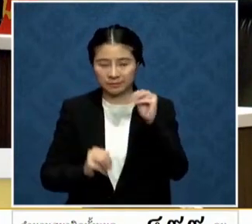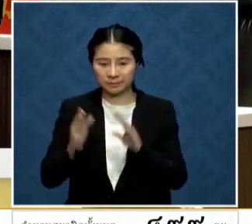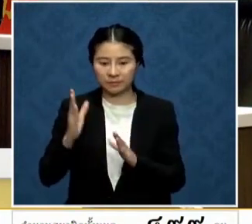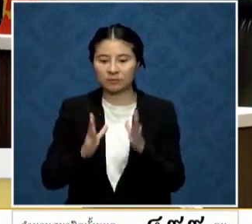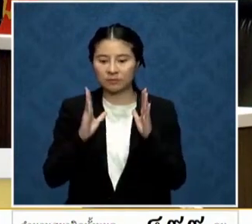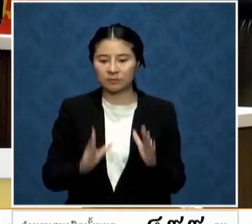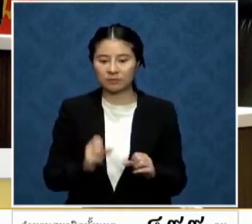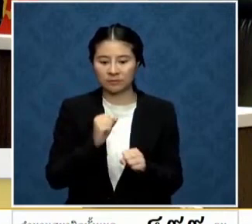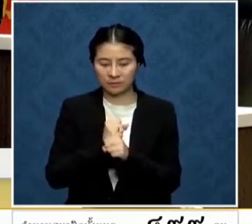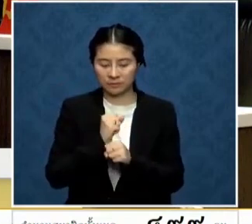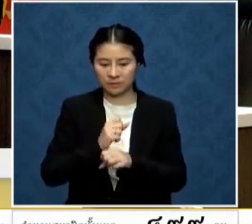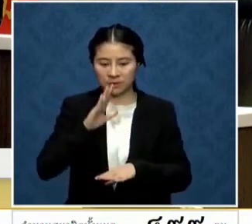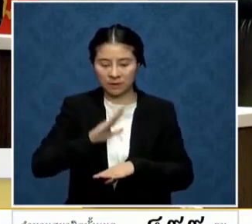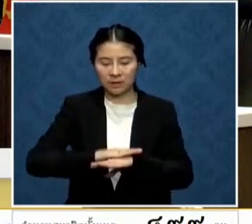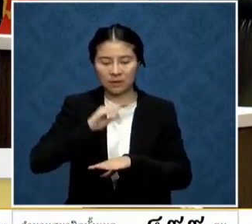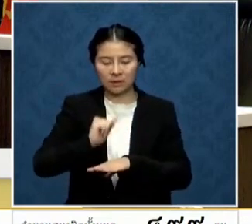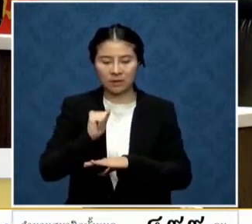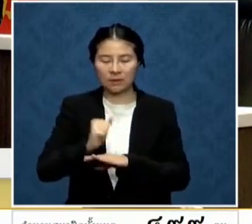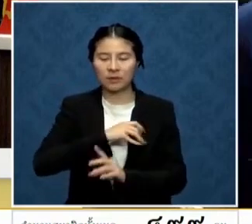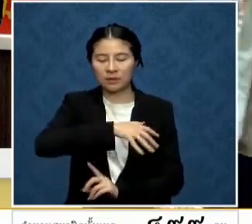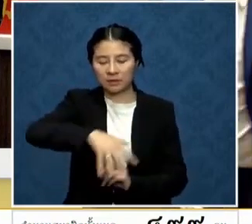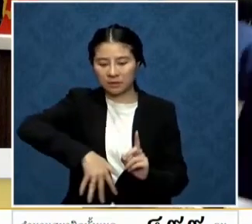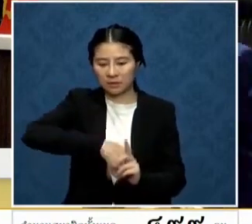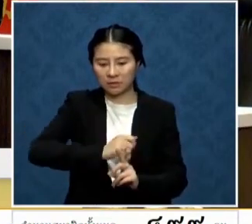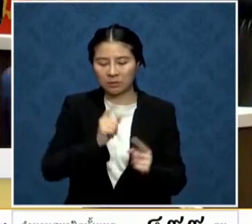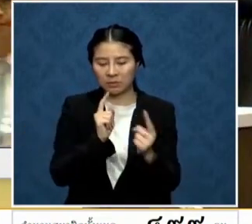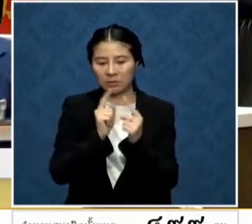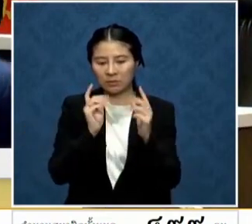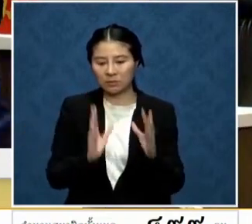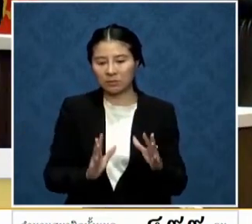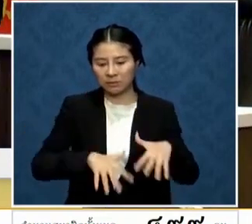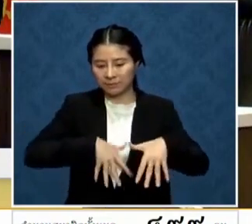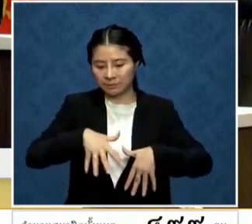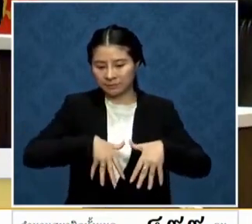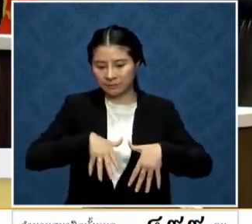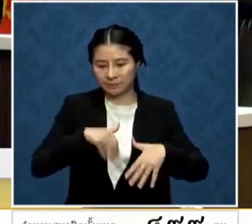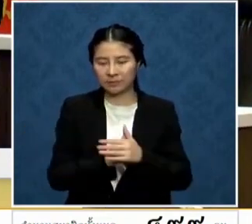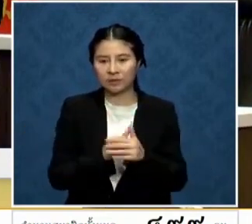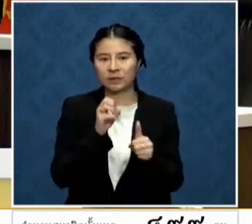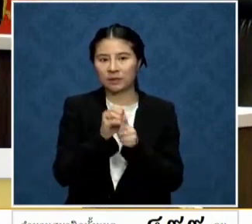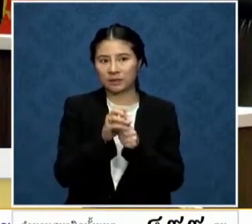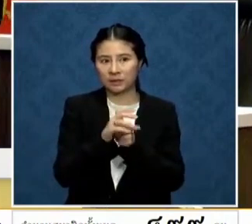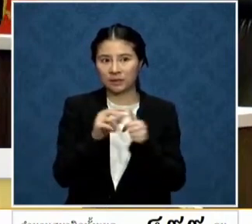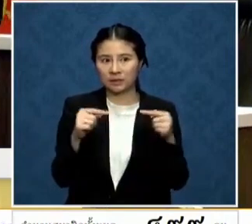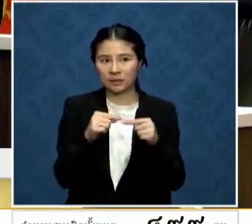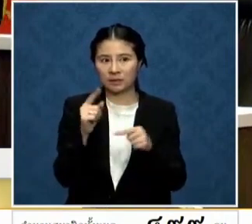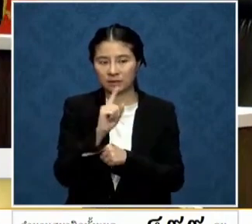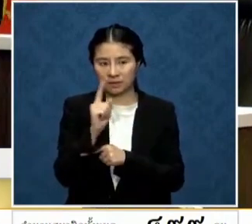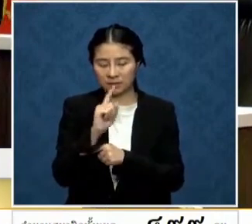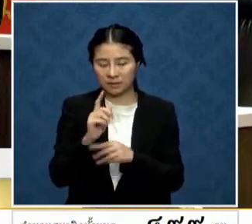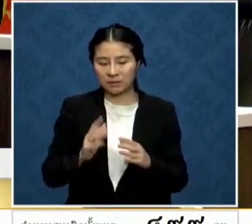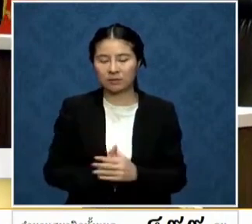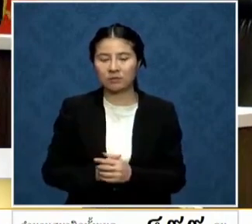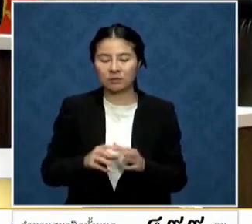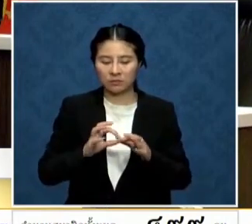สิ่งแวดล้อมนะครับได้พบประชาชนนะครับแล้วก็ประชาชนก็ได้ให้ข้อเสนอนะครับว่าเอ่อควร